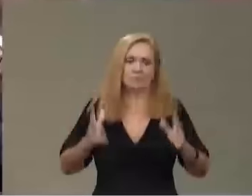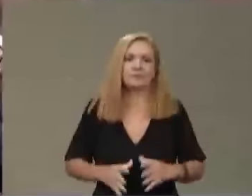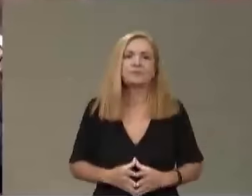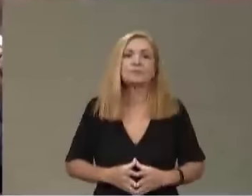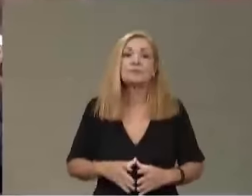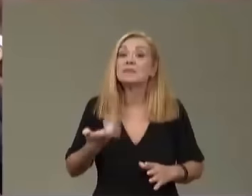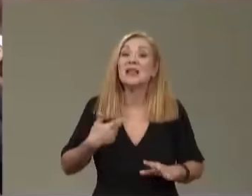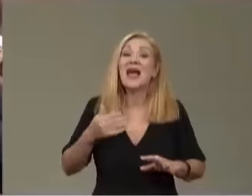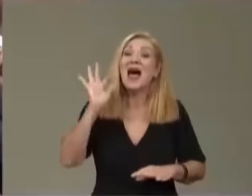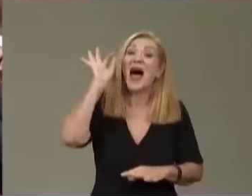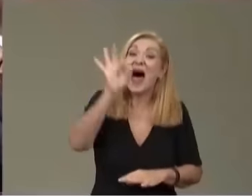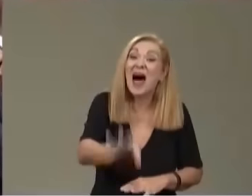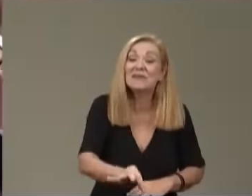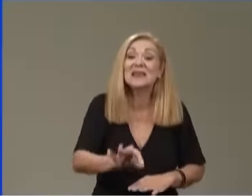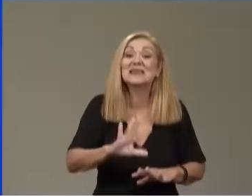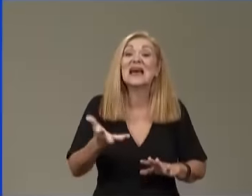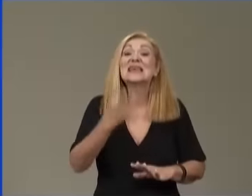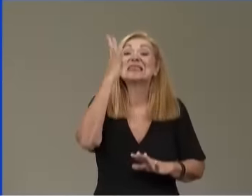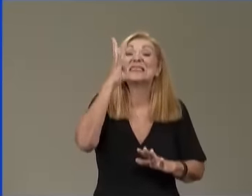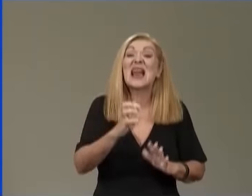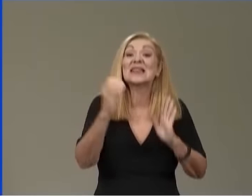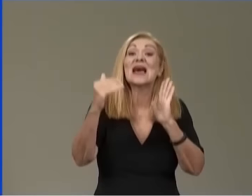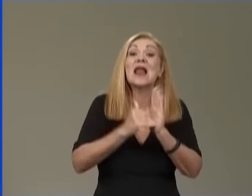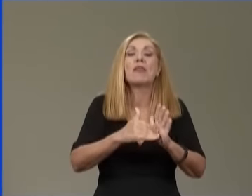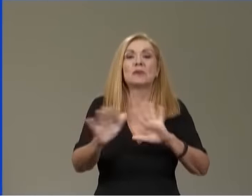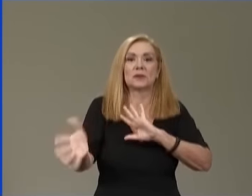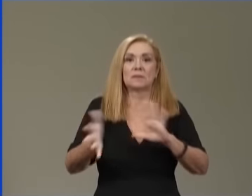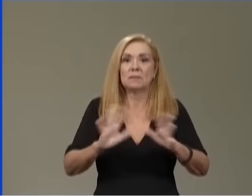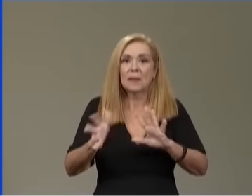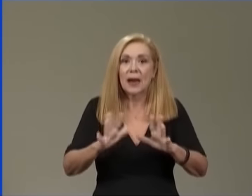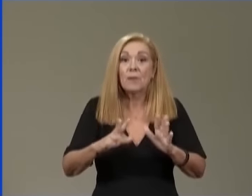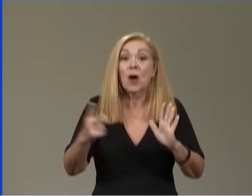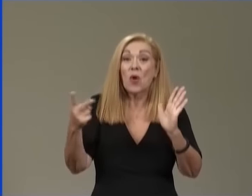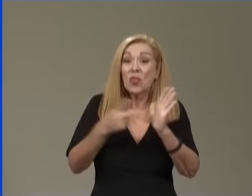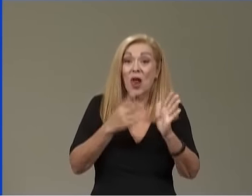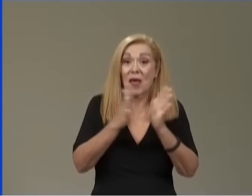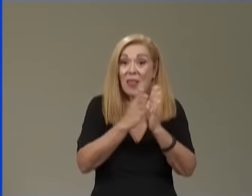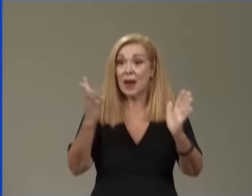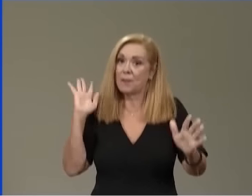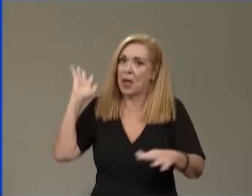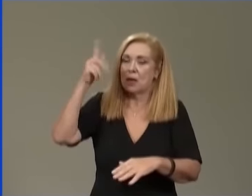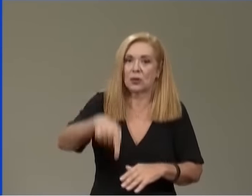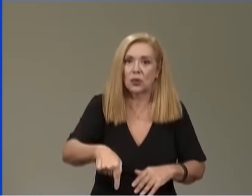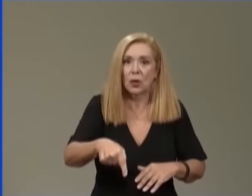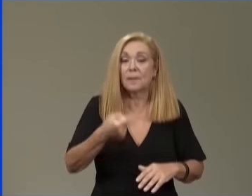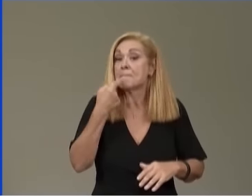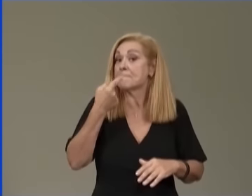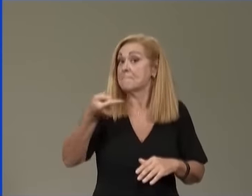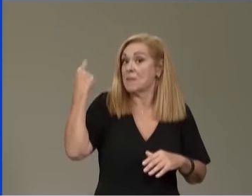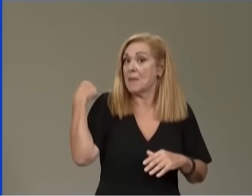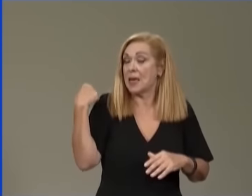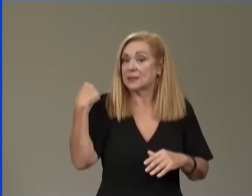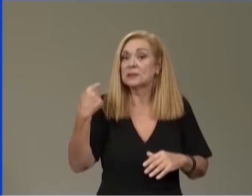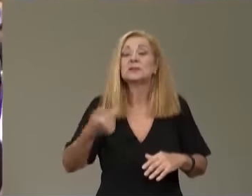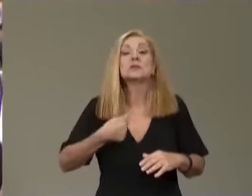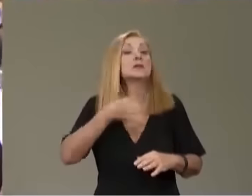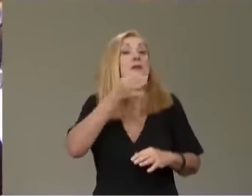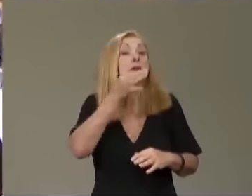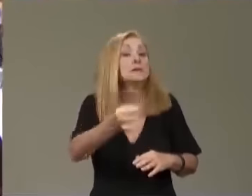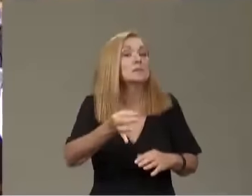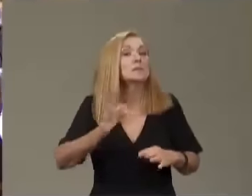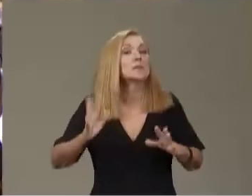Έφτασαν έτσι τις σχεδόν 40.000 σχεδόν από το 2019. Πριν από ένα χρόνο Σας είπα ακόμα ότι